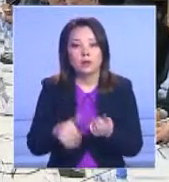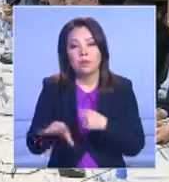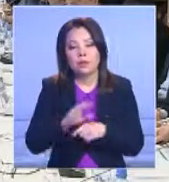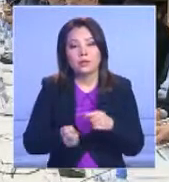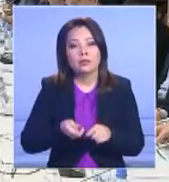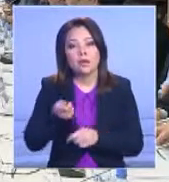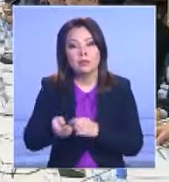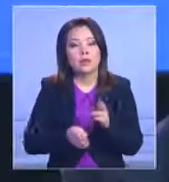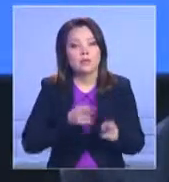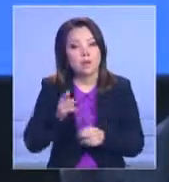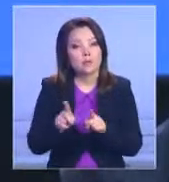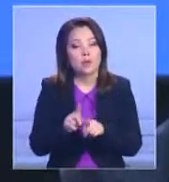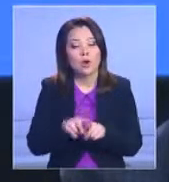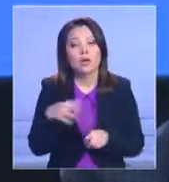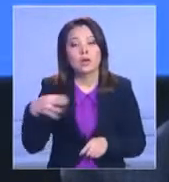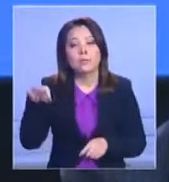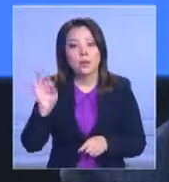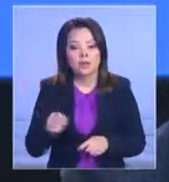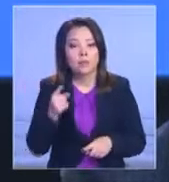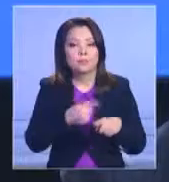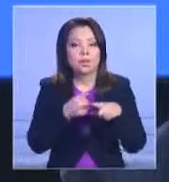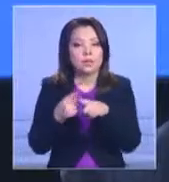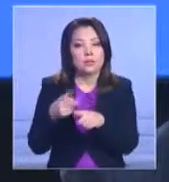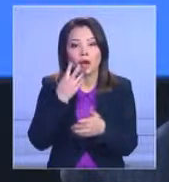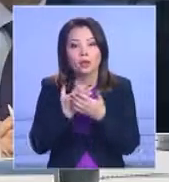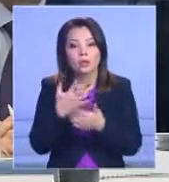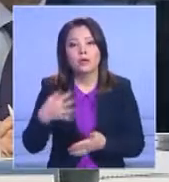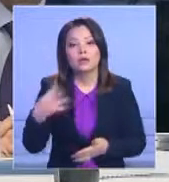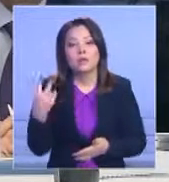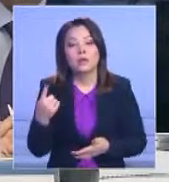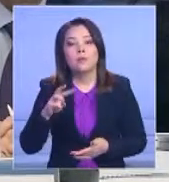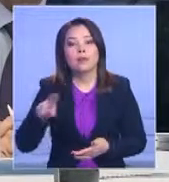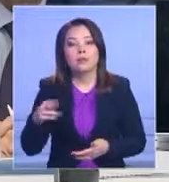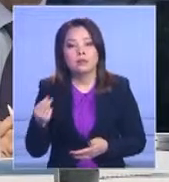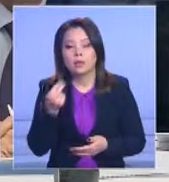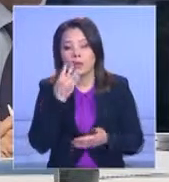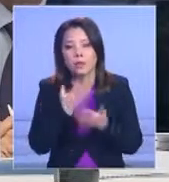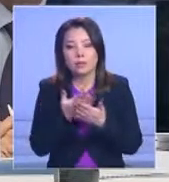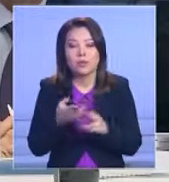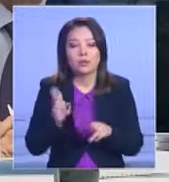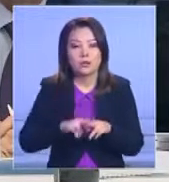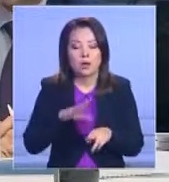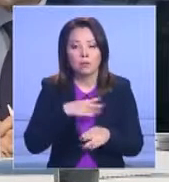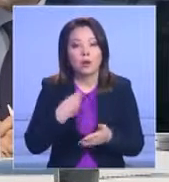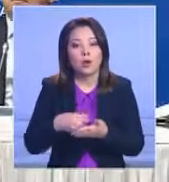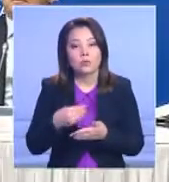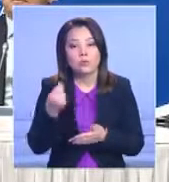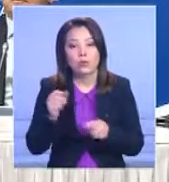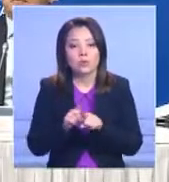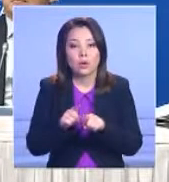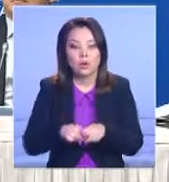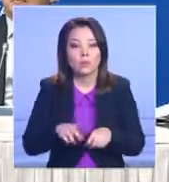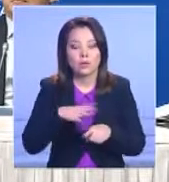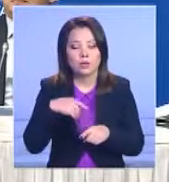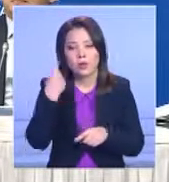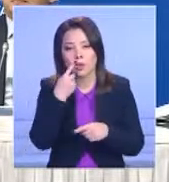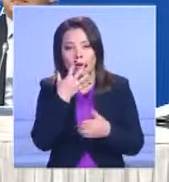шағымдардың 40% оң шешімін тапса, кәсіпкерлердің 41 миллиард теңгеден астам қаржы көлеміндегі мүліктік құқы қорғалады. Айта